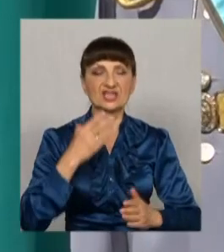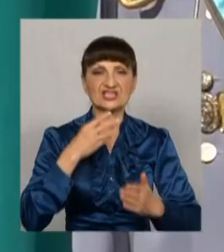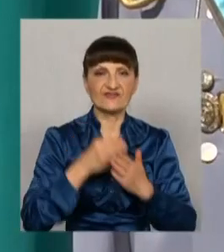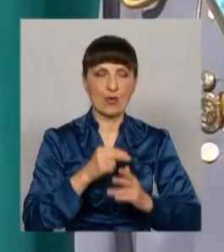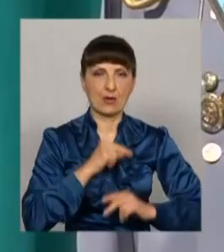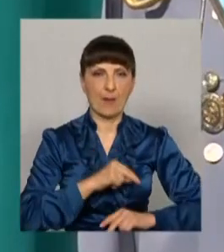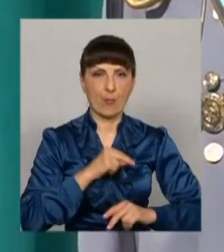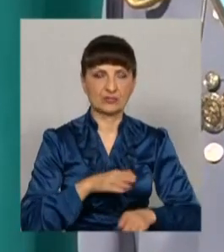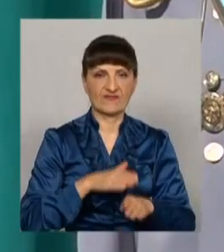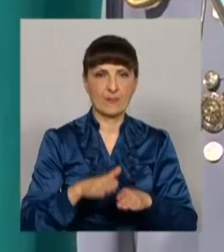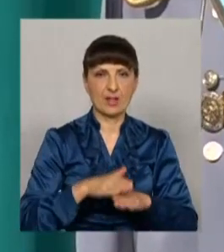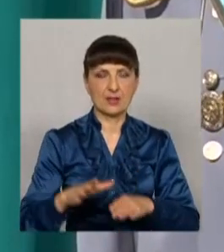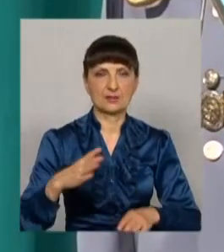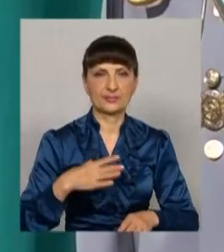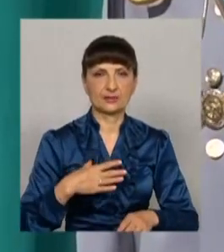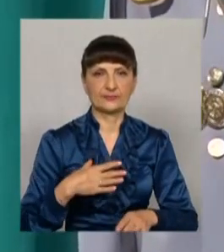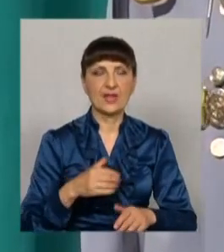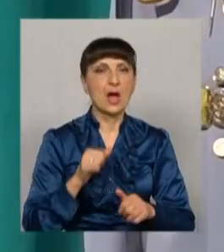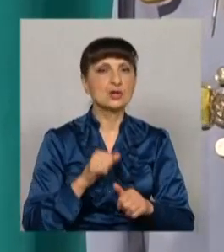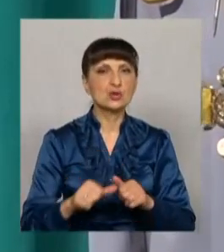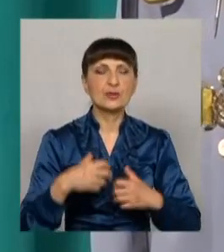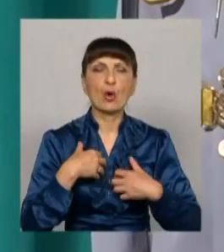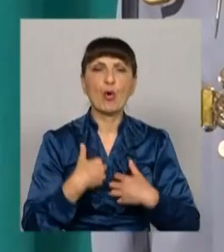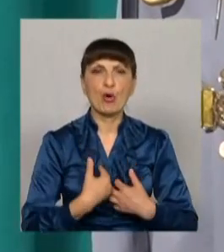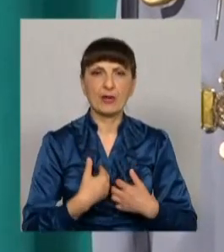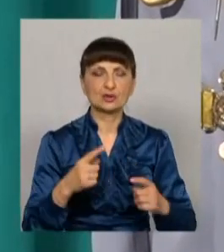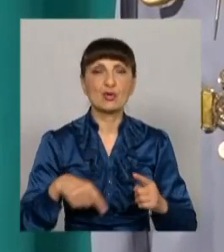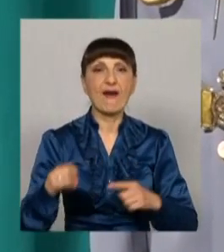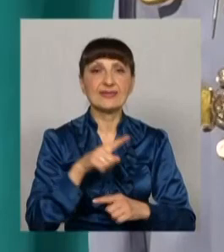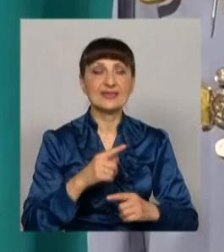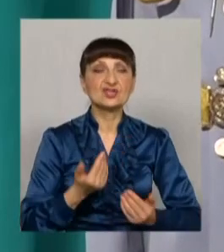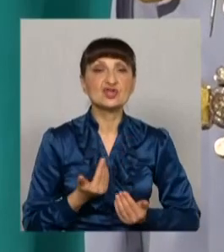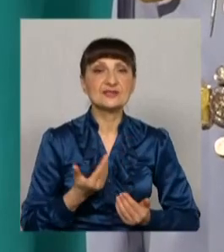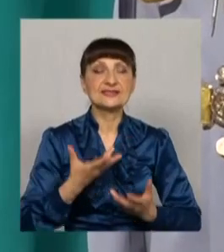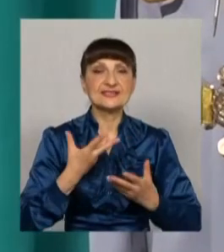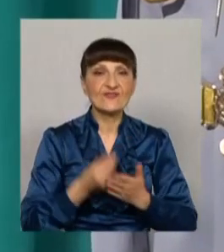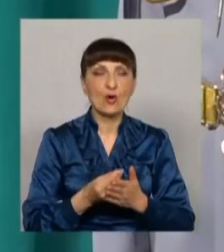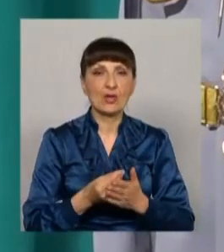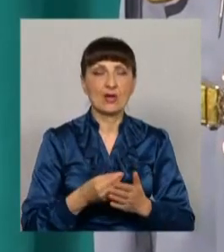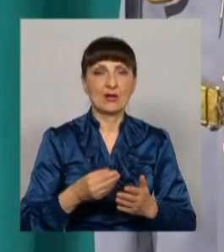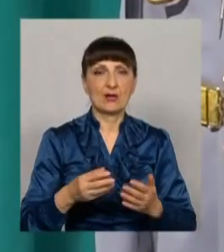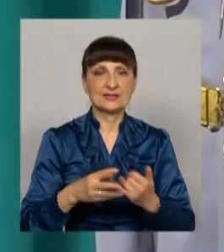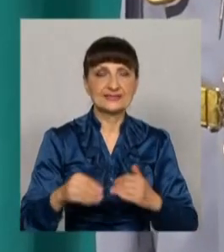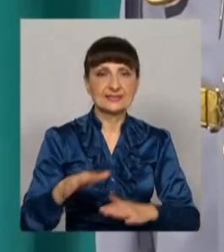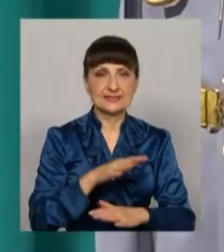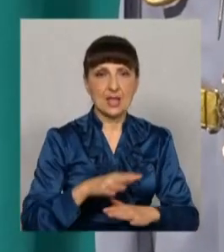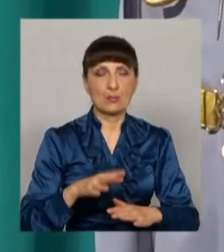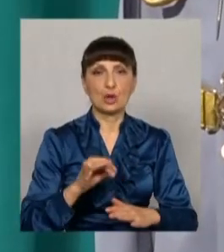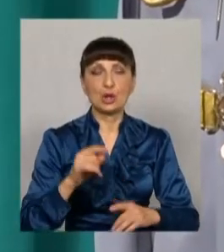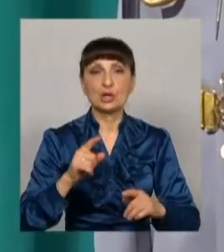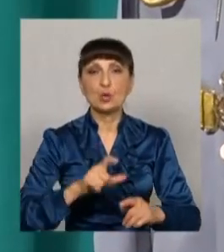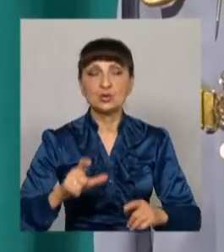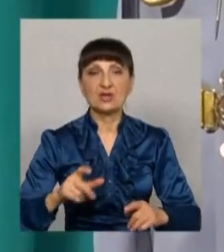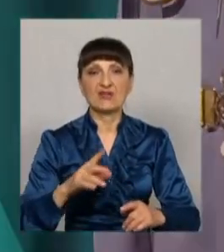служебных обязанностей. Особенно горько осознавать, что они отдали жизнь за свой народ и родину в мирное время,